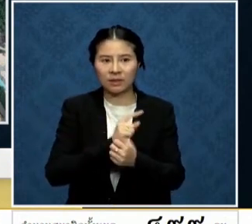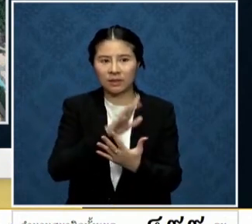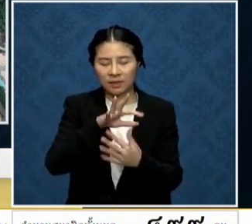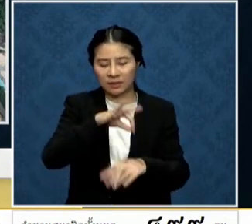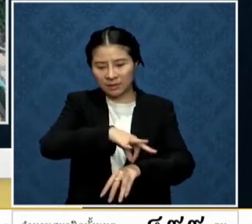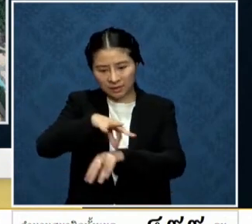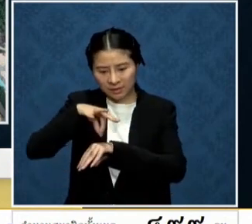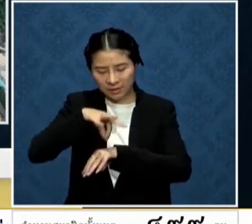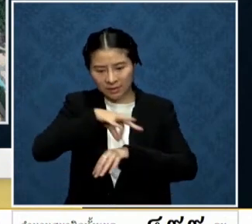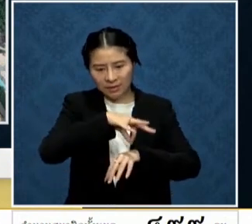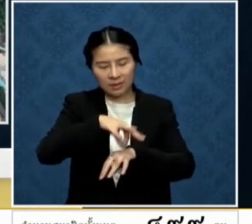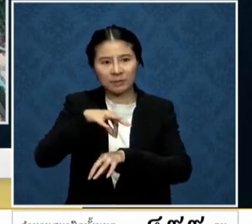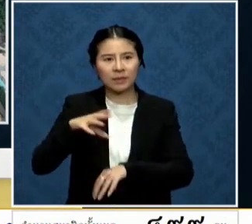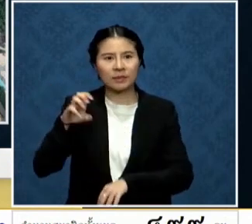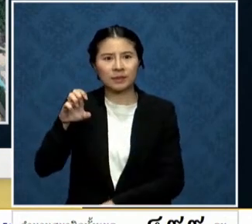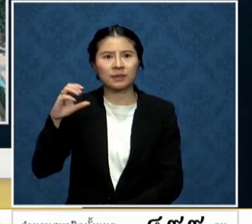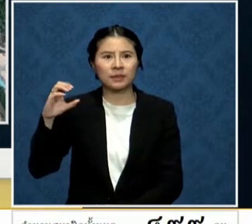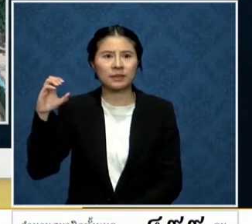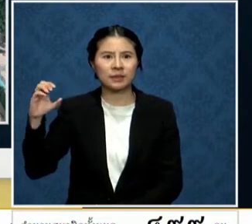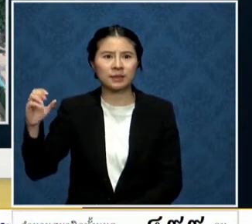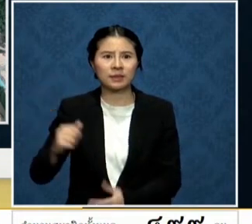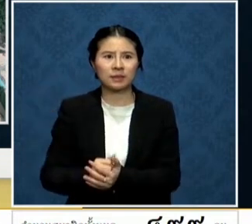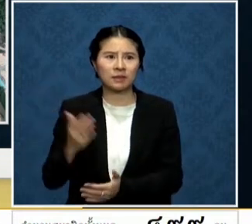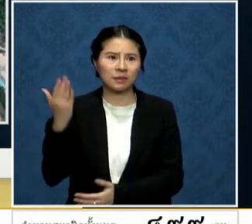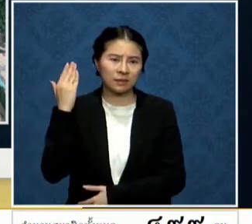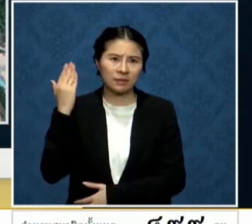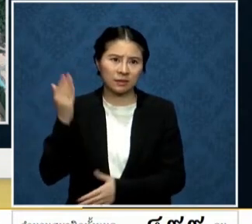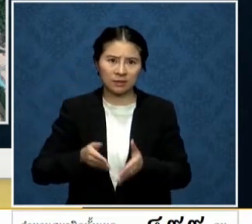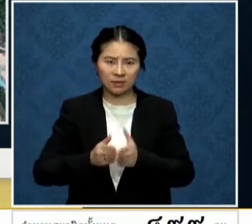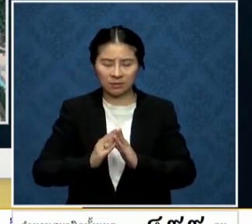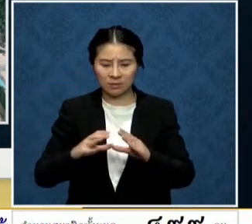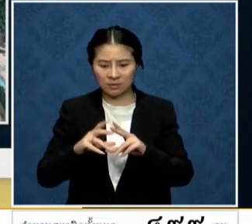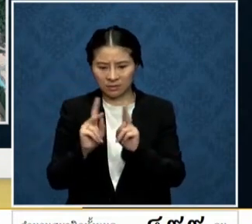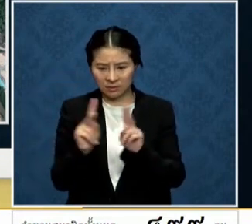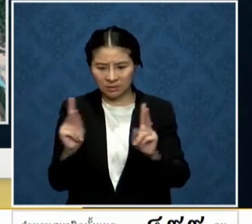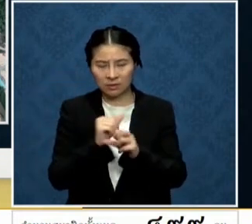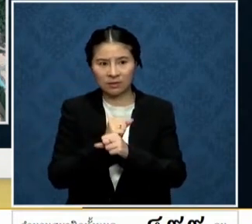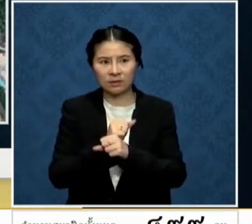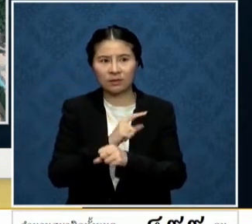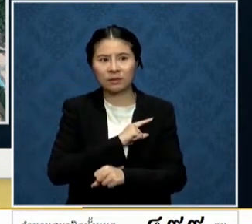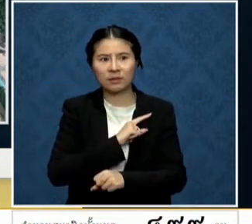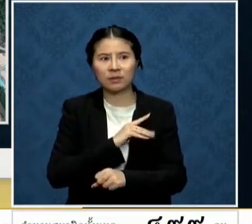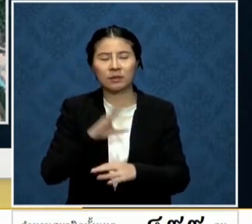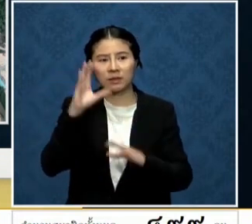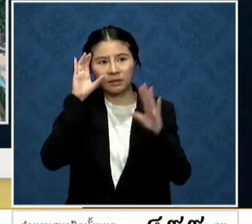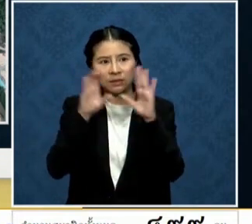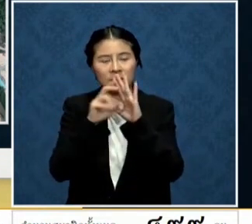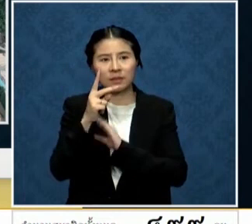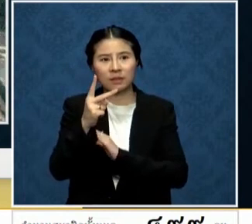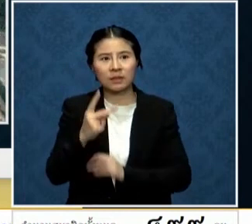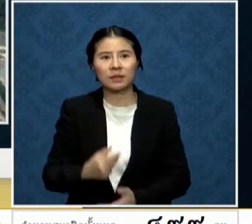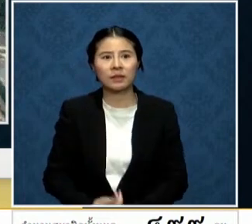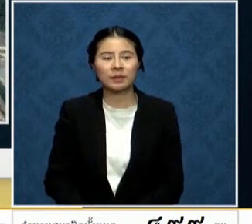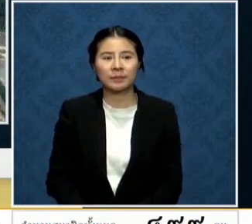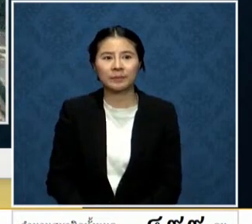eecก็สภาชุดที่แล้วก็ไม่ไม่ไม่อนุมัติให้ตั้งนะครับภายในเดือนเดียวท่านประธานภาพที่ 2ครับหลังจากเปลี่ยน